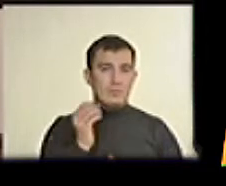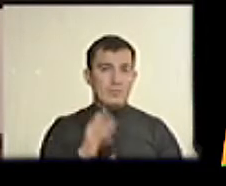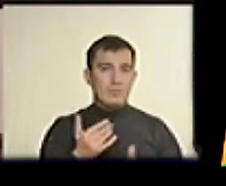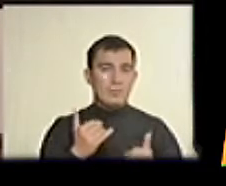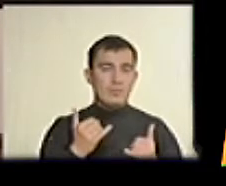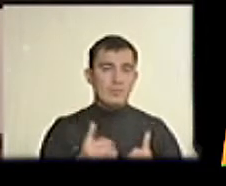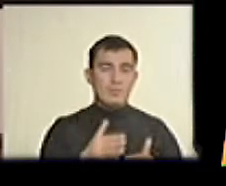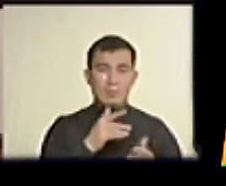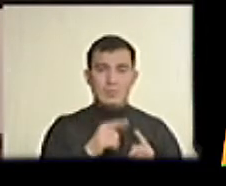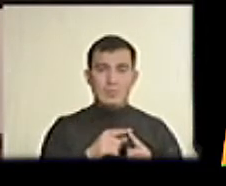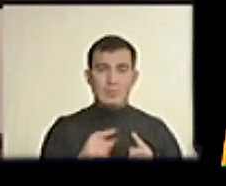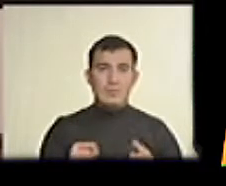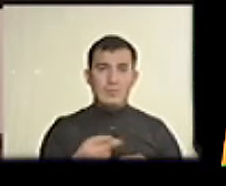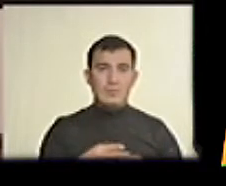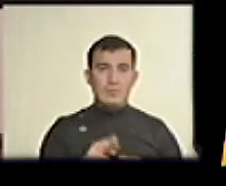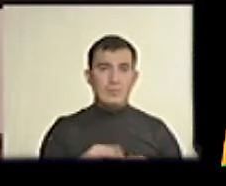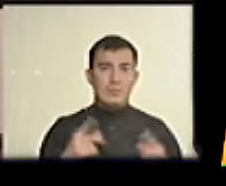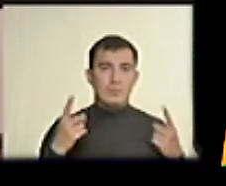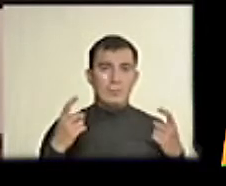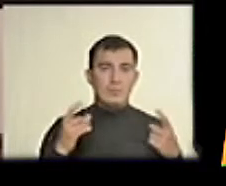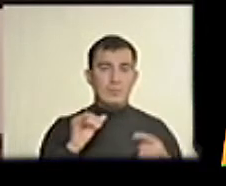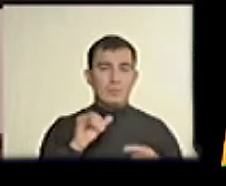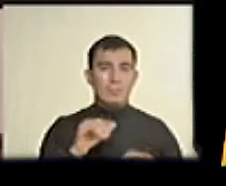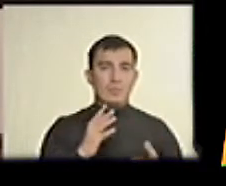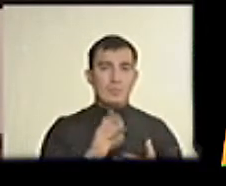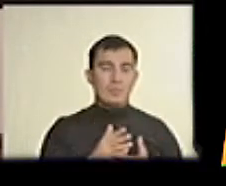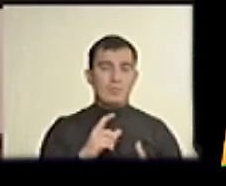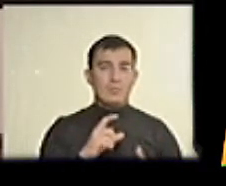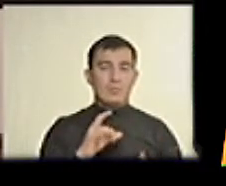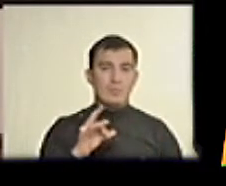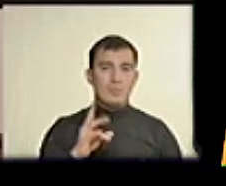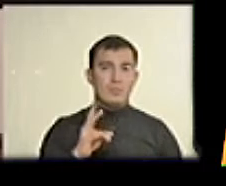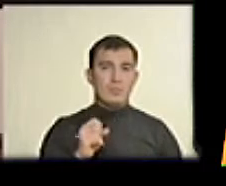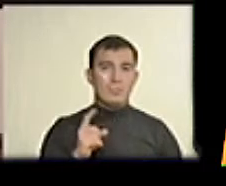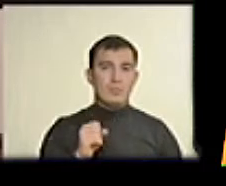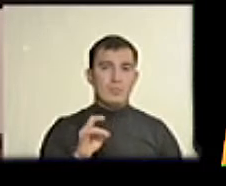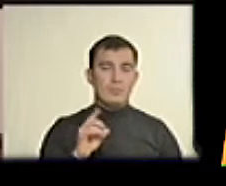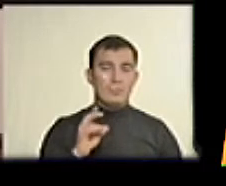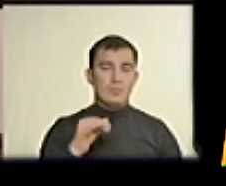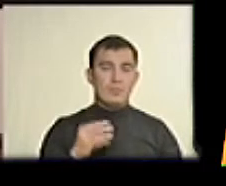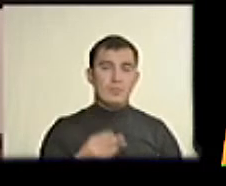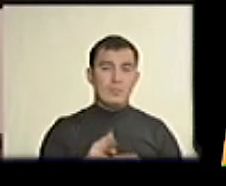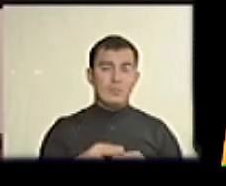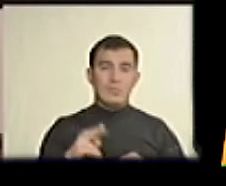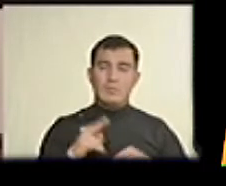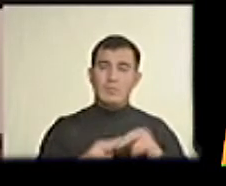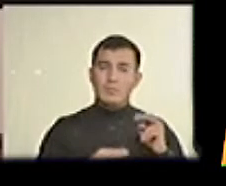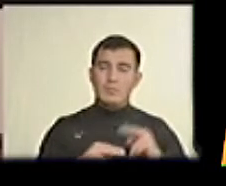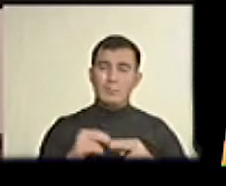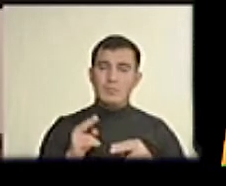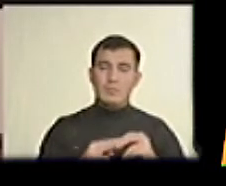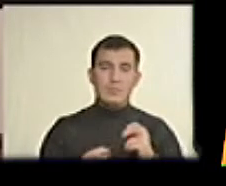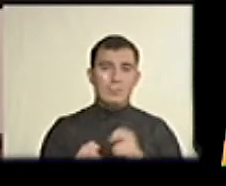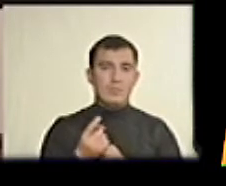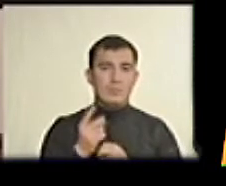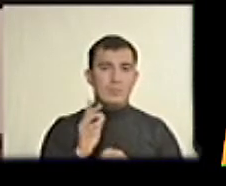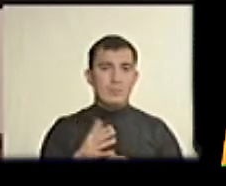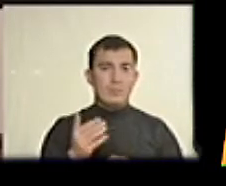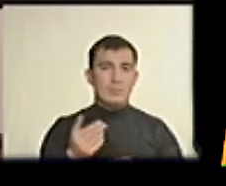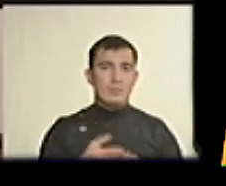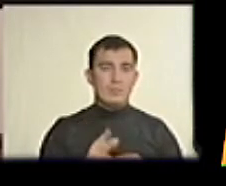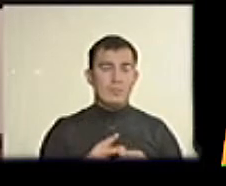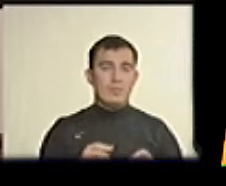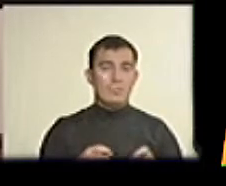hozirgacha mavjud bo'lgan Buxorodagi Ernazarbiy madrasasini qurdirar ekan. Demak, diplomatik aloqalarni